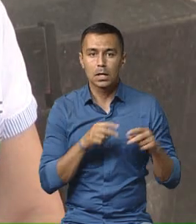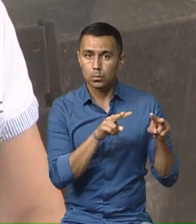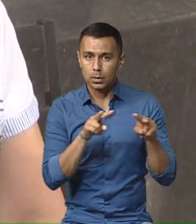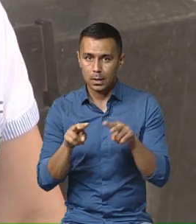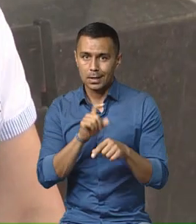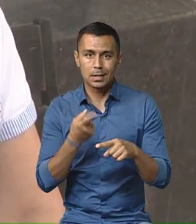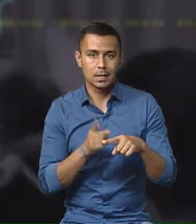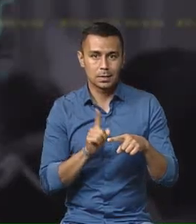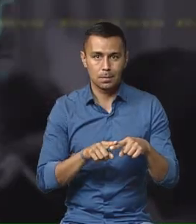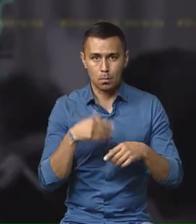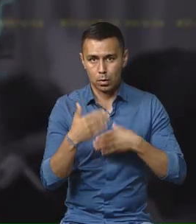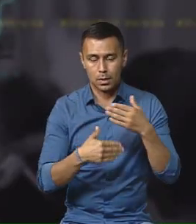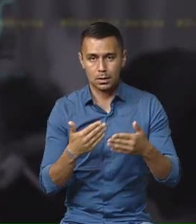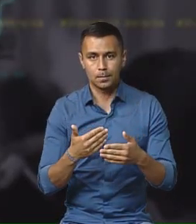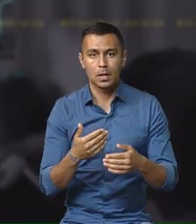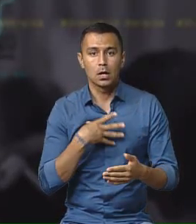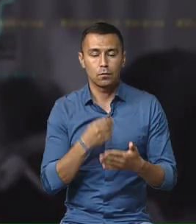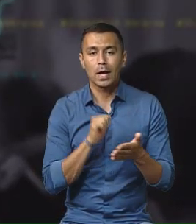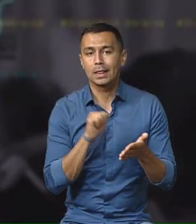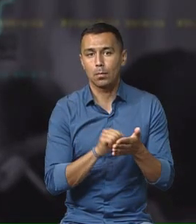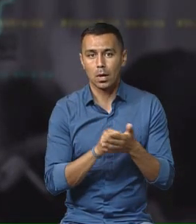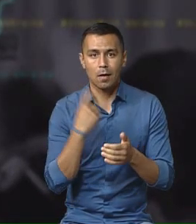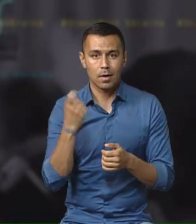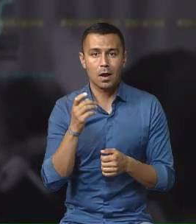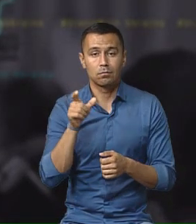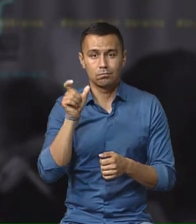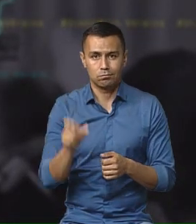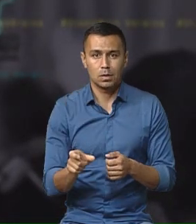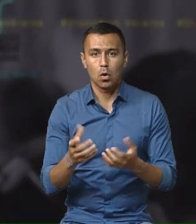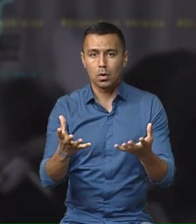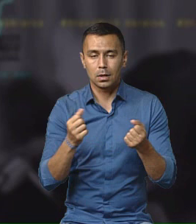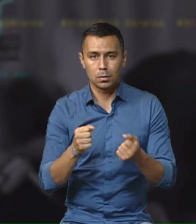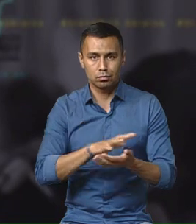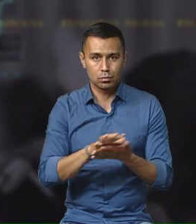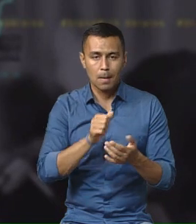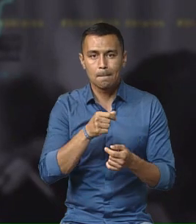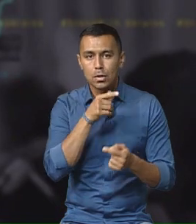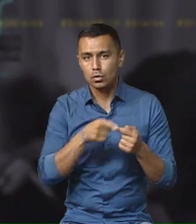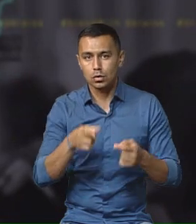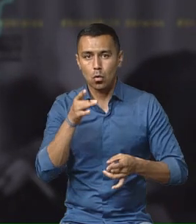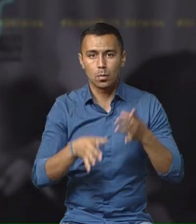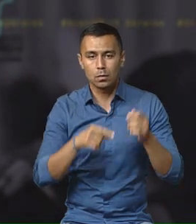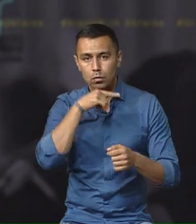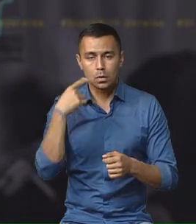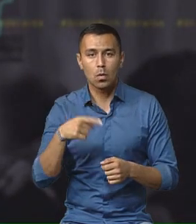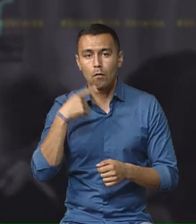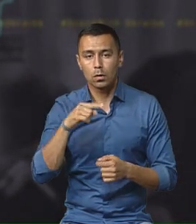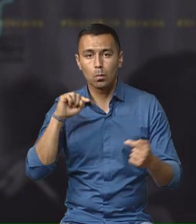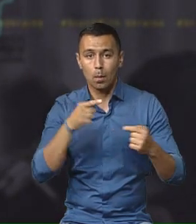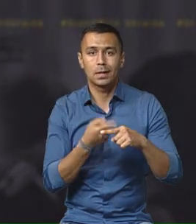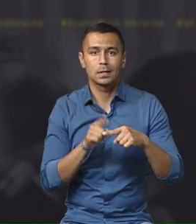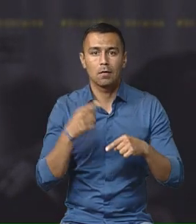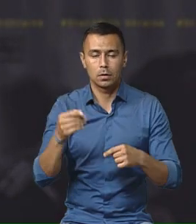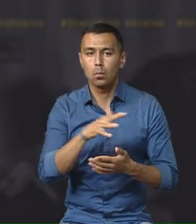спостерігати за цим процесом. Власна типографія харків'янки зазнала руйнувань під час обстрілів росіянами. Говорить, попри це,